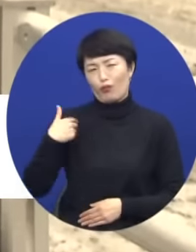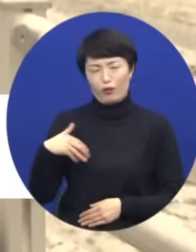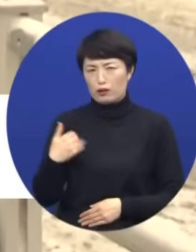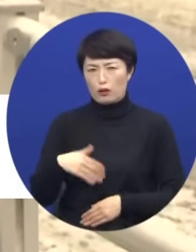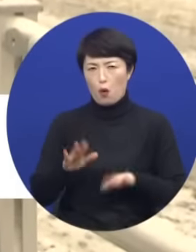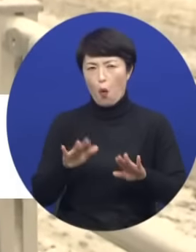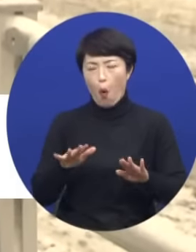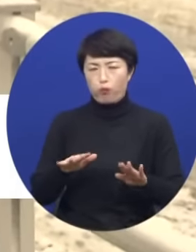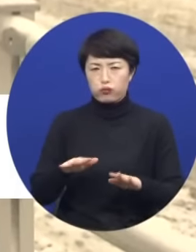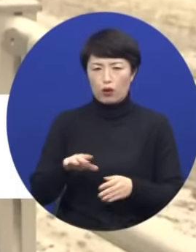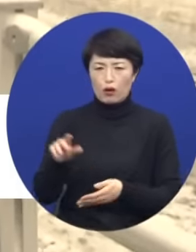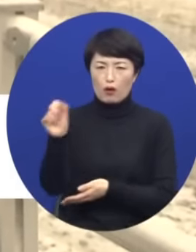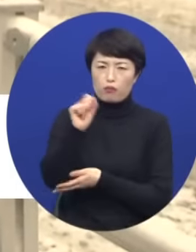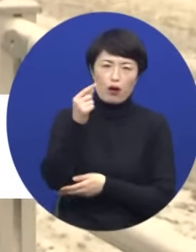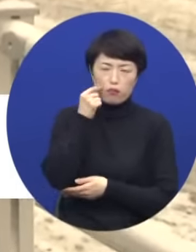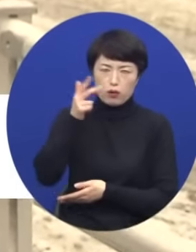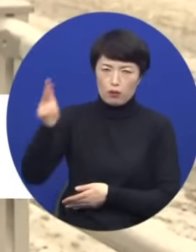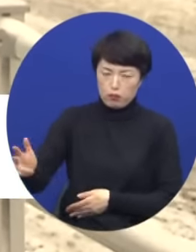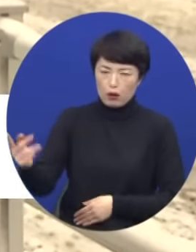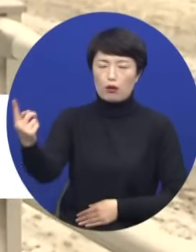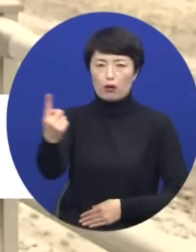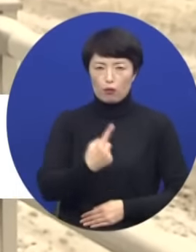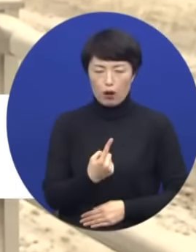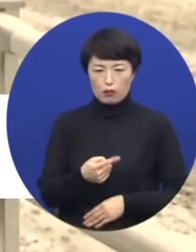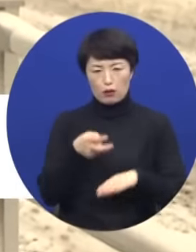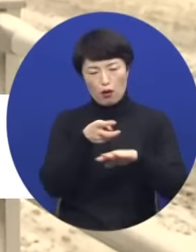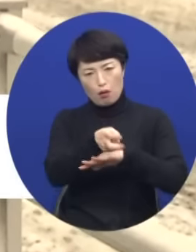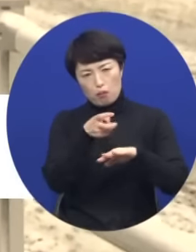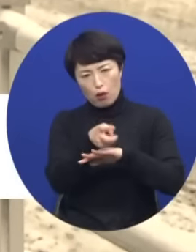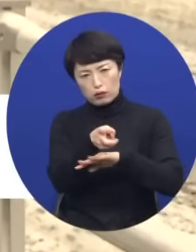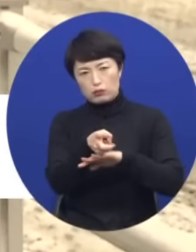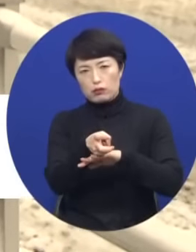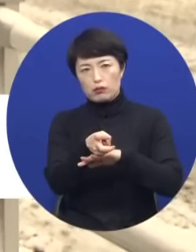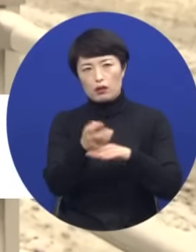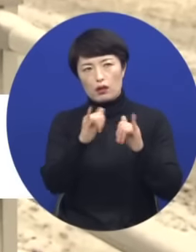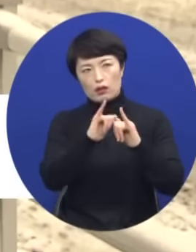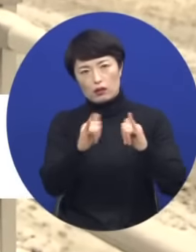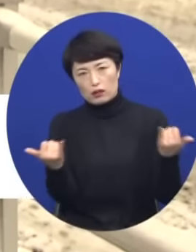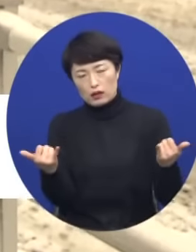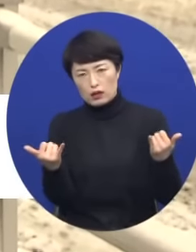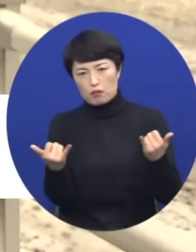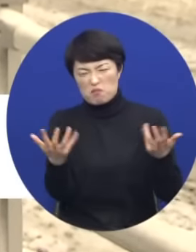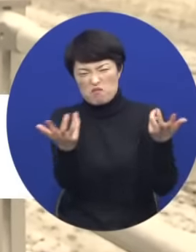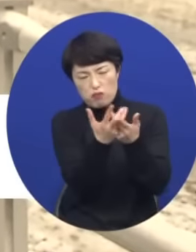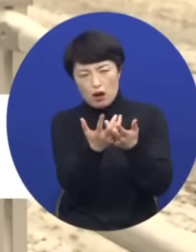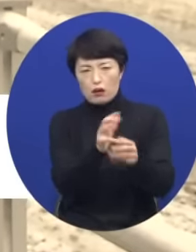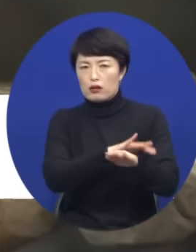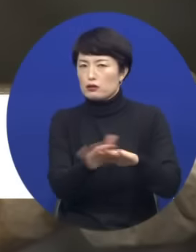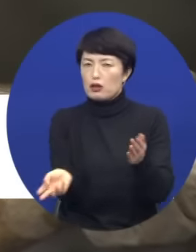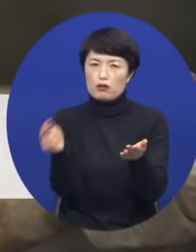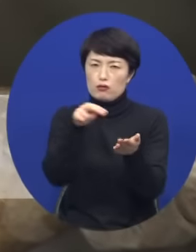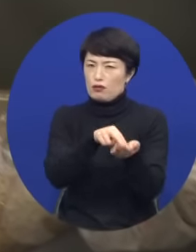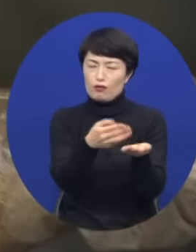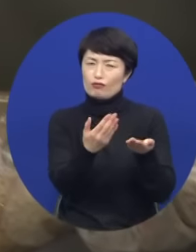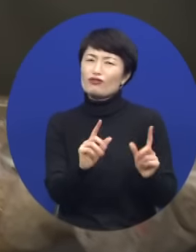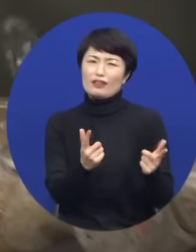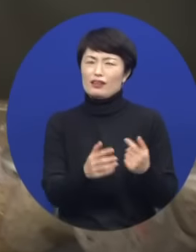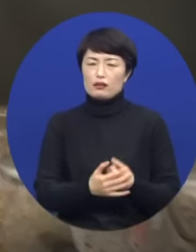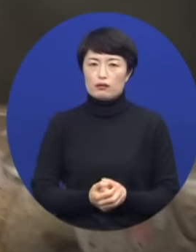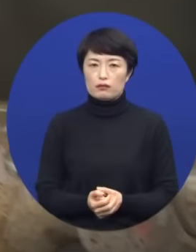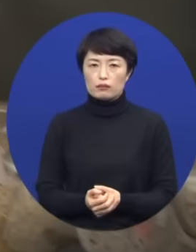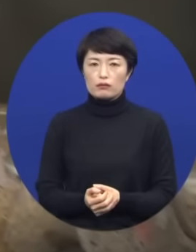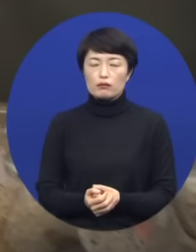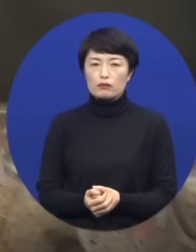못 가지고 나오고 버스도 너무 많아서 사람들이 잘 태워주지 않으셔가지고.